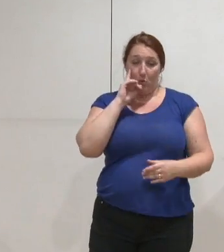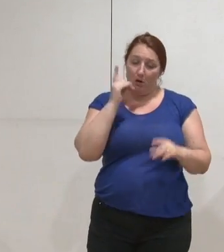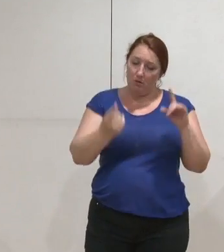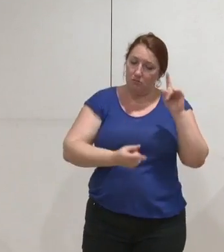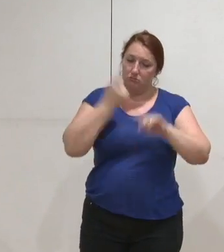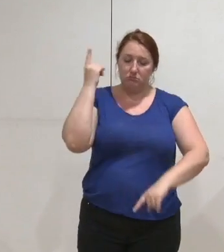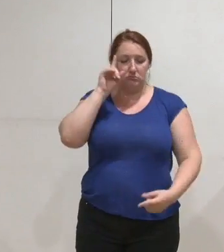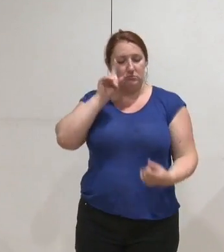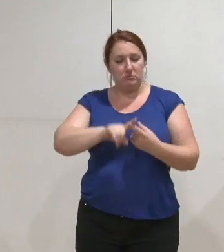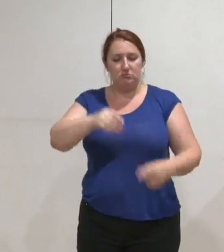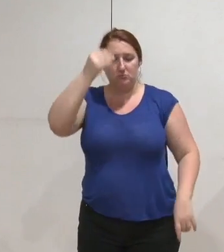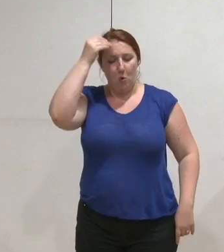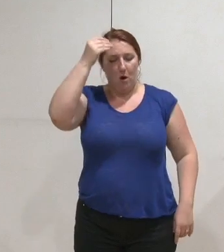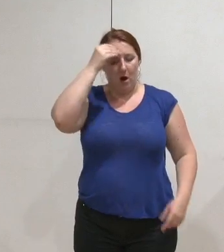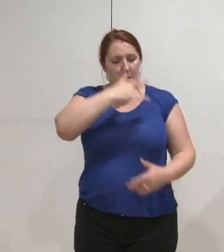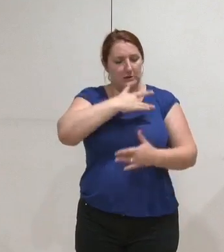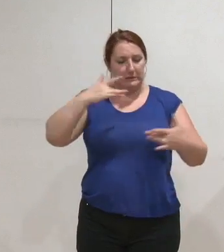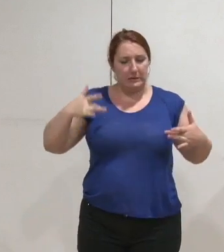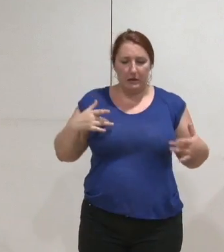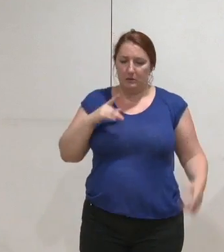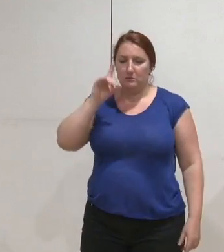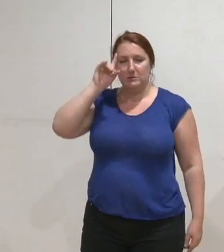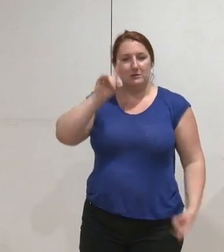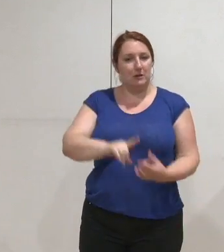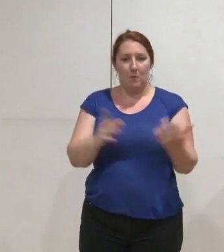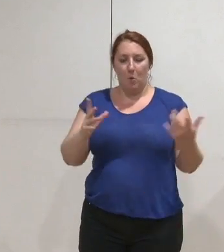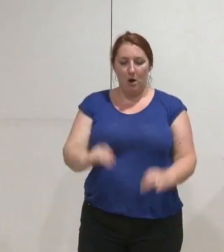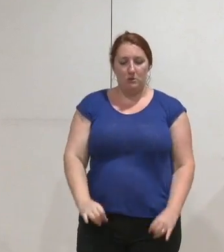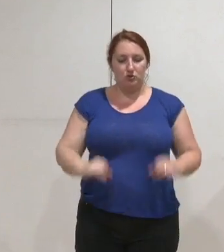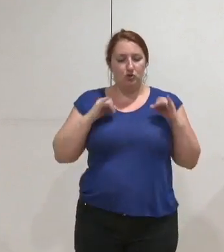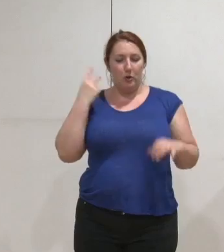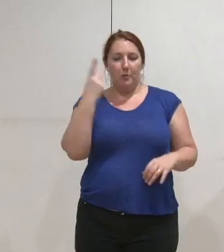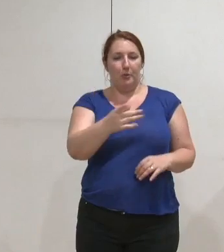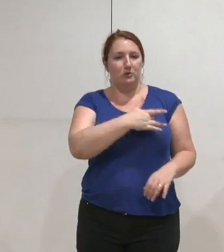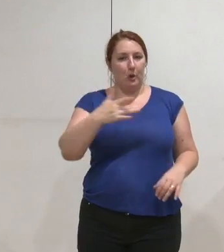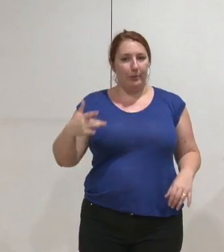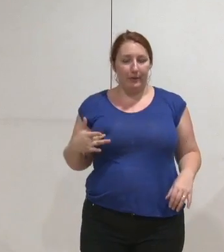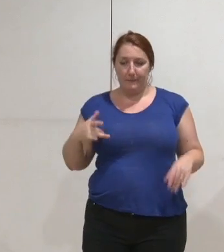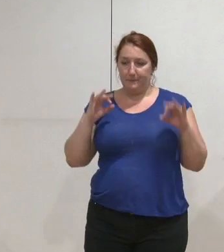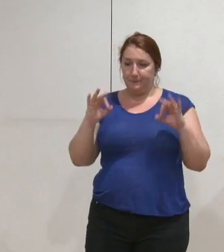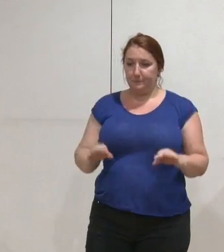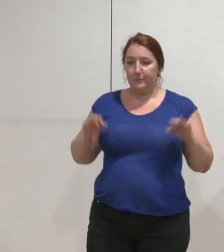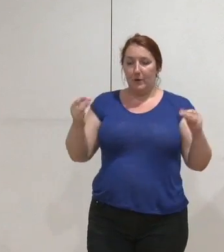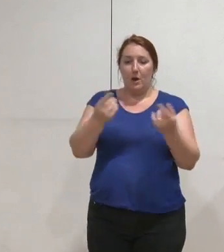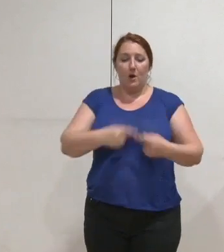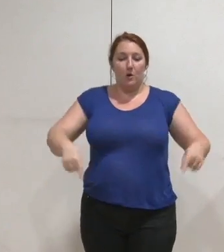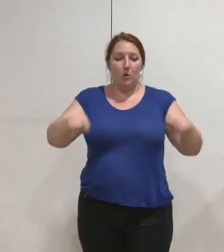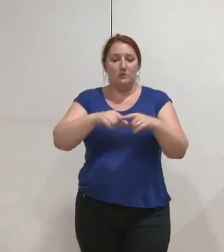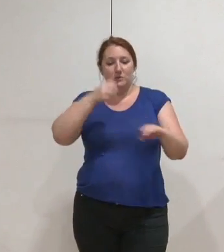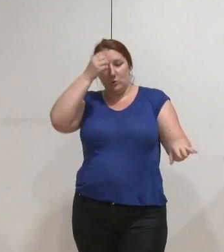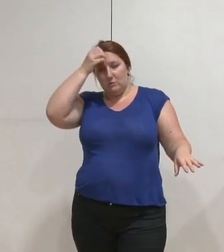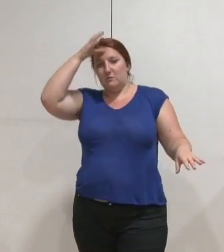très morale qu'on appelle la santé des jeunes alors effectivement j'ai eu en commission temps libre et savoir pardon